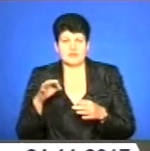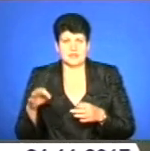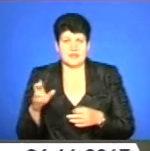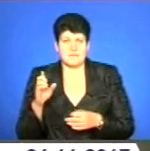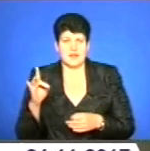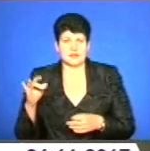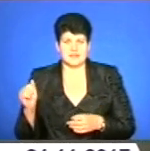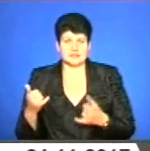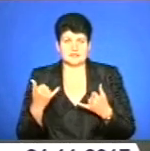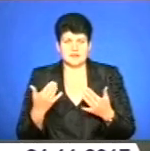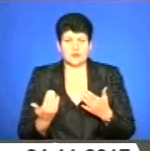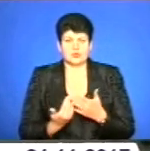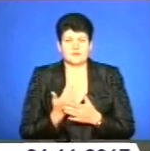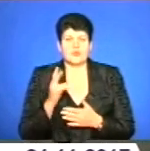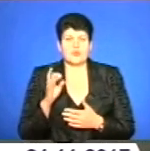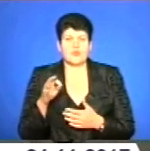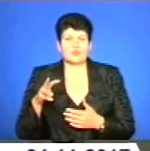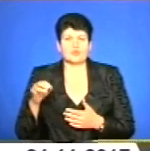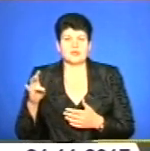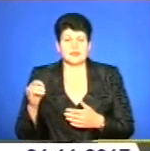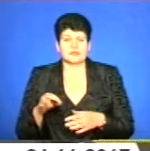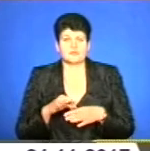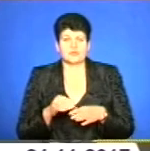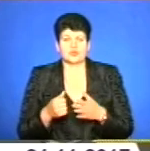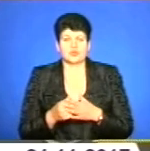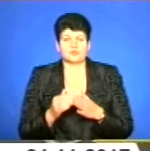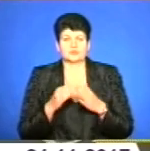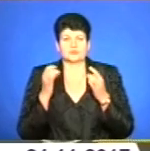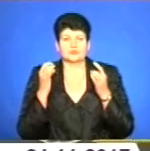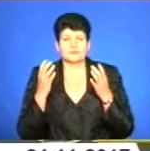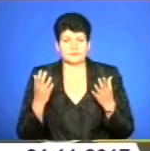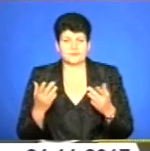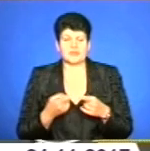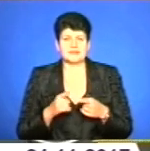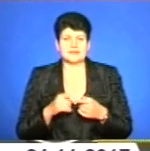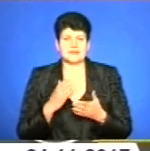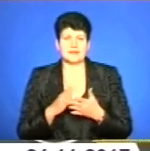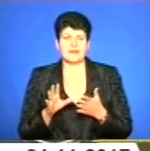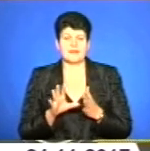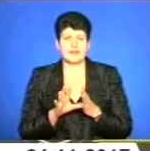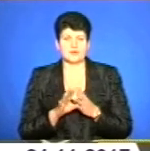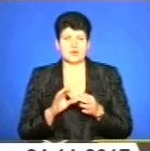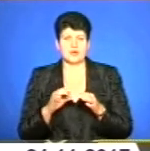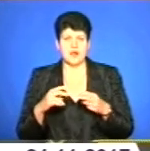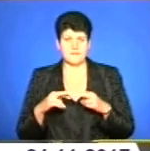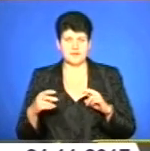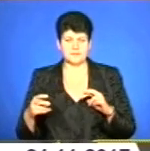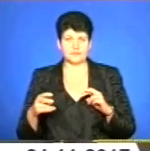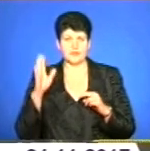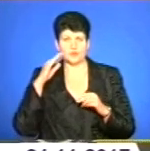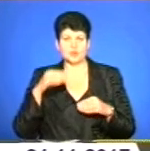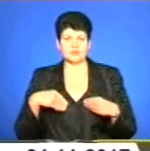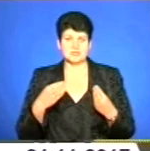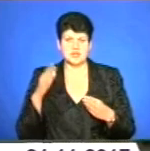час оновлюються комунікації, які підходять до Палацу культури Березіль. Зокрема, це електрокабелі, водопостачання,